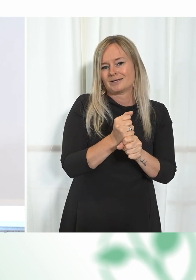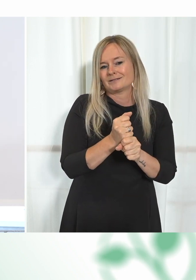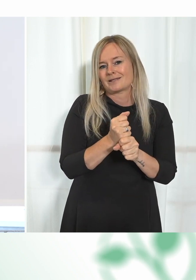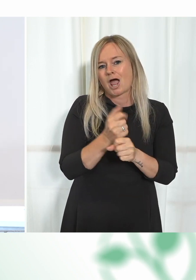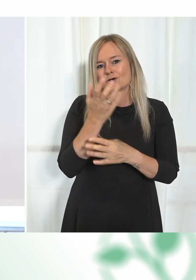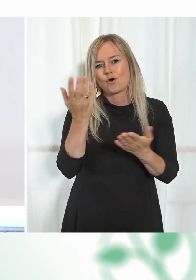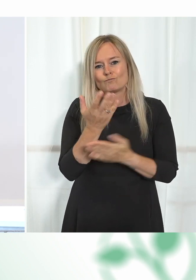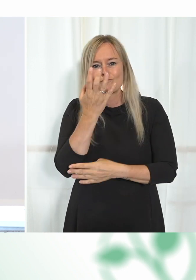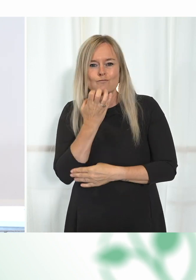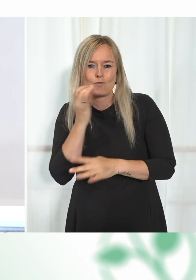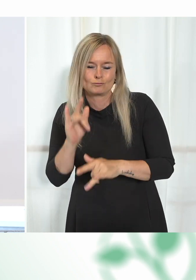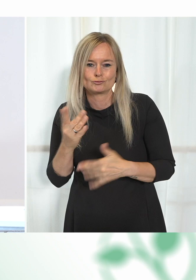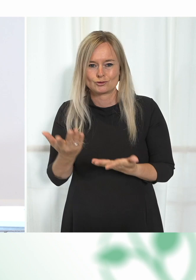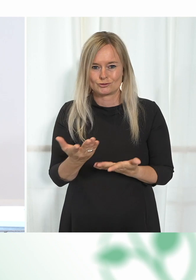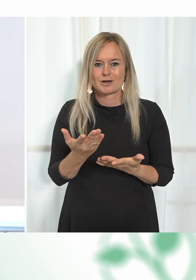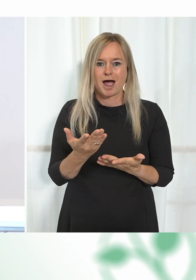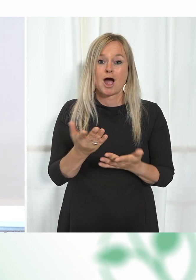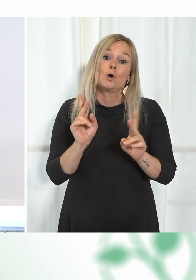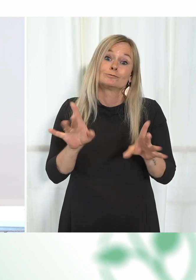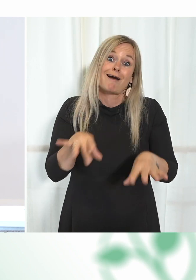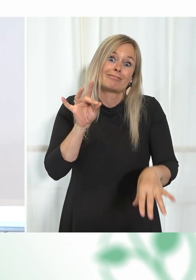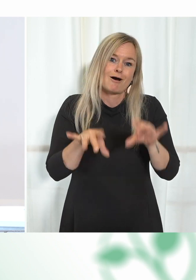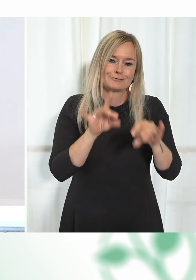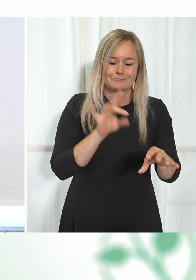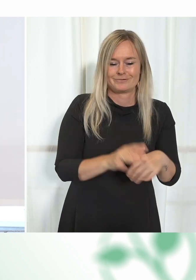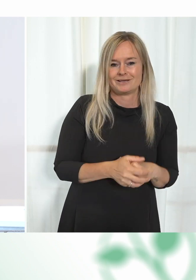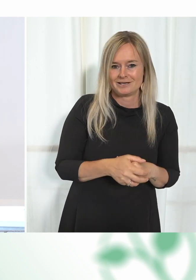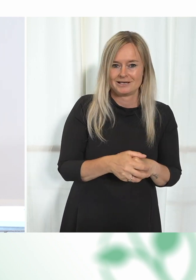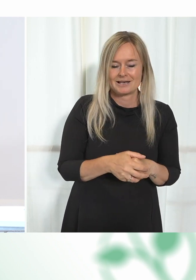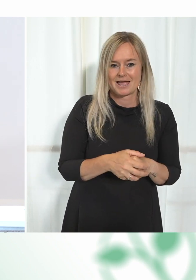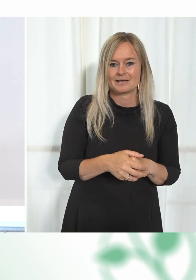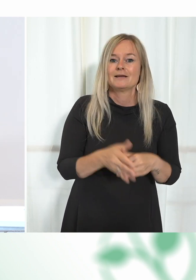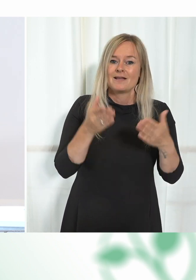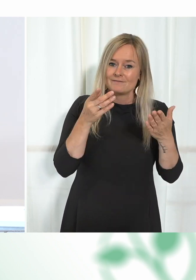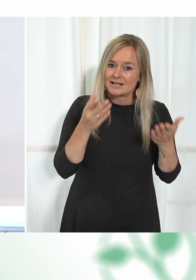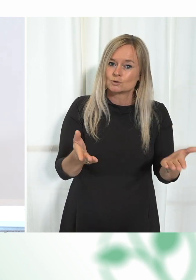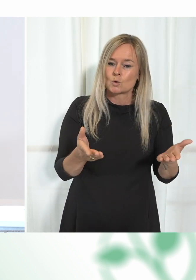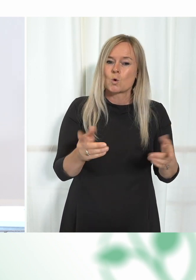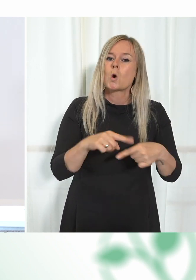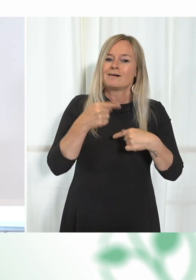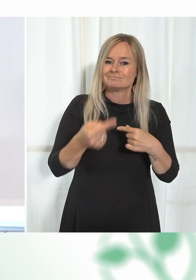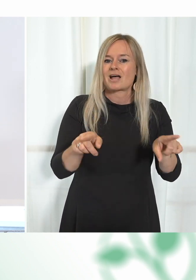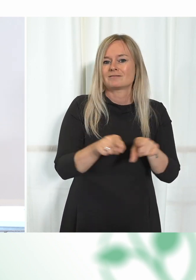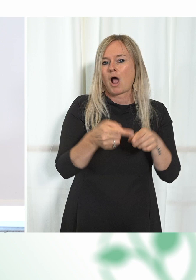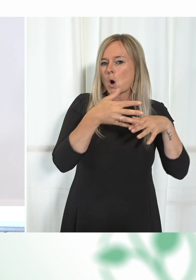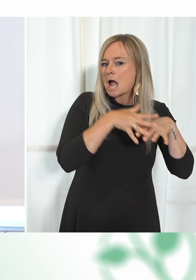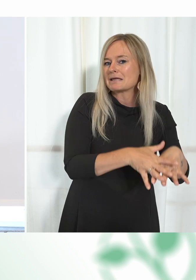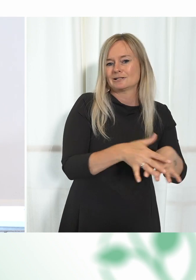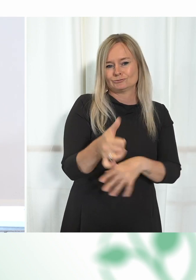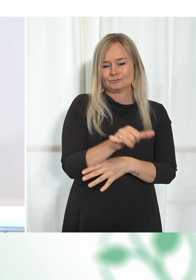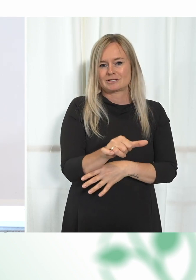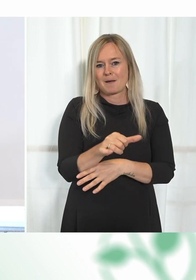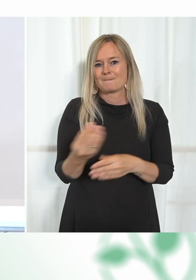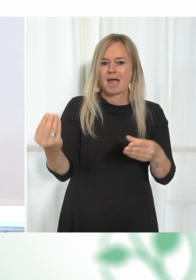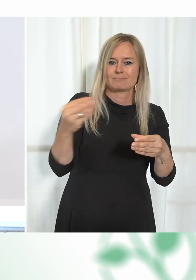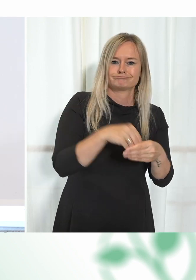dann frei die Jobs aussuchen können. Das ist das Idealszenario, denn damit schaffen wir wirklich Inklusion. Und Inklusion ist nicht nur Teilhabe in der